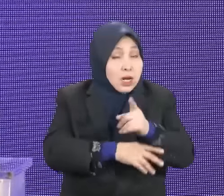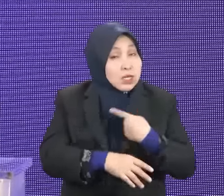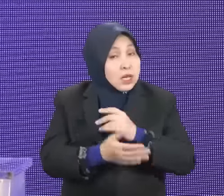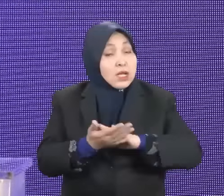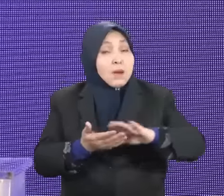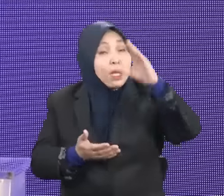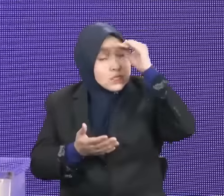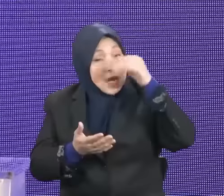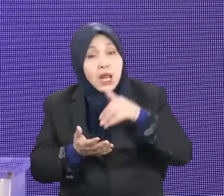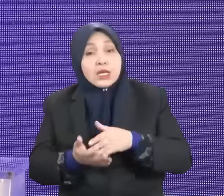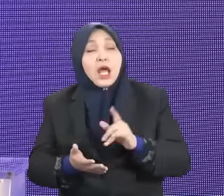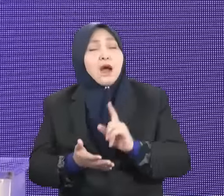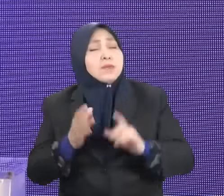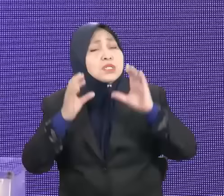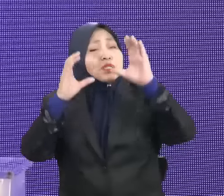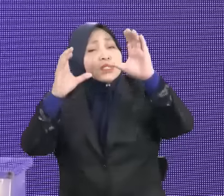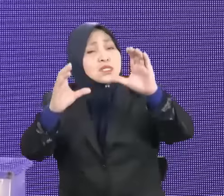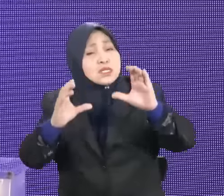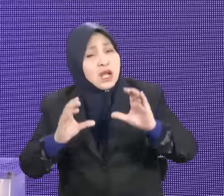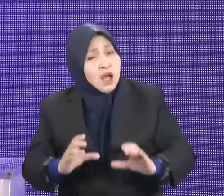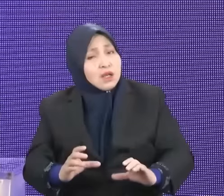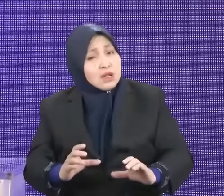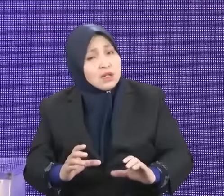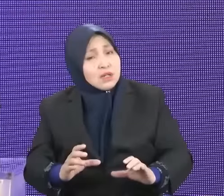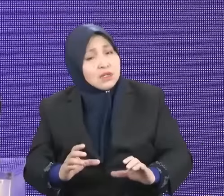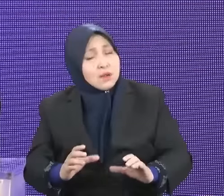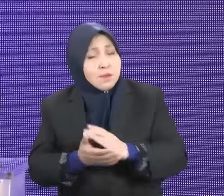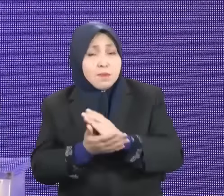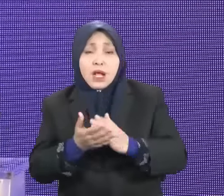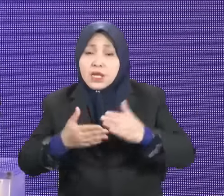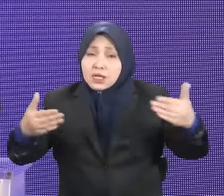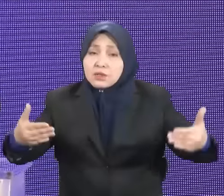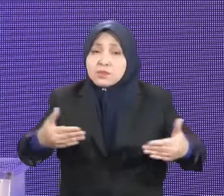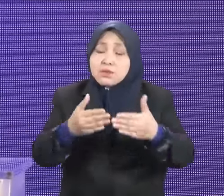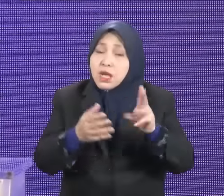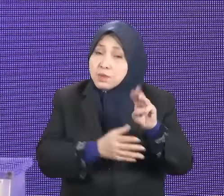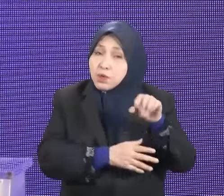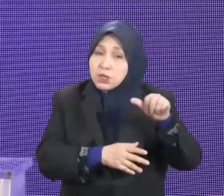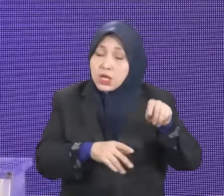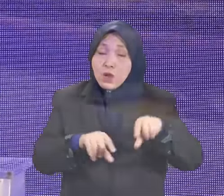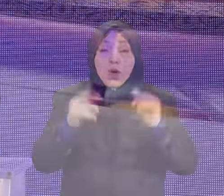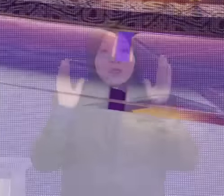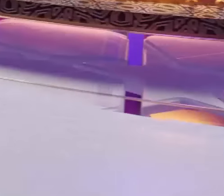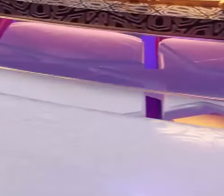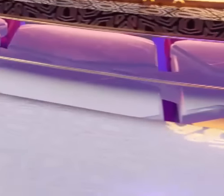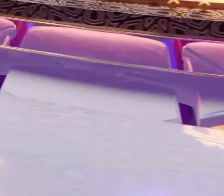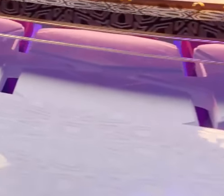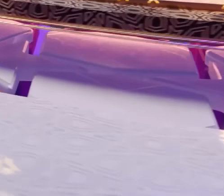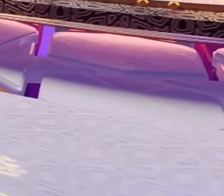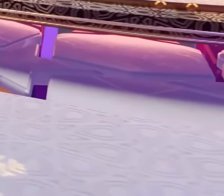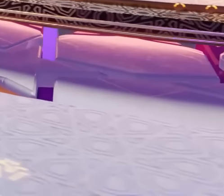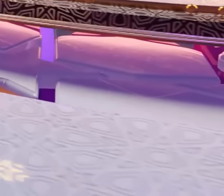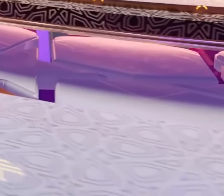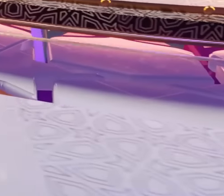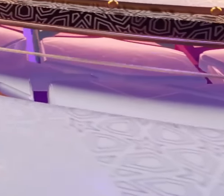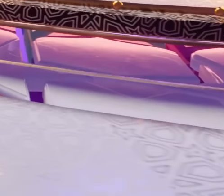lagi dalam bagian seterusnya baik Quran time Quran salat ini